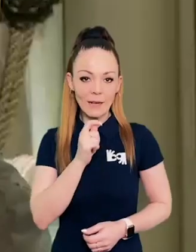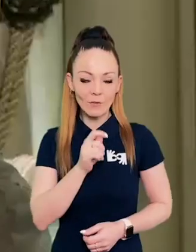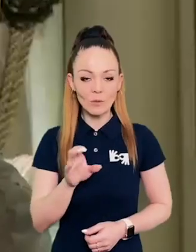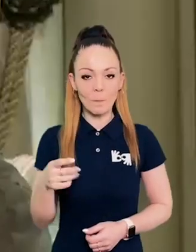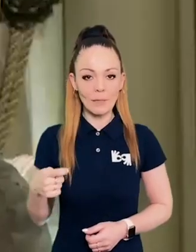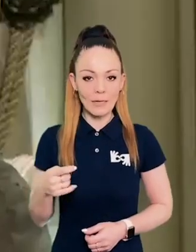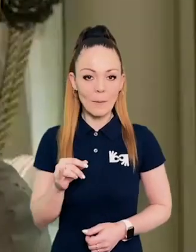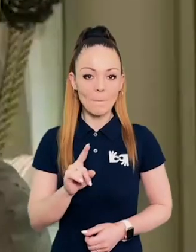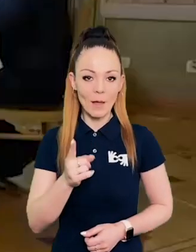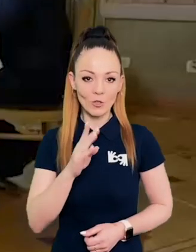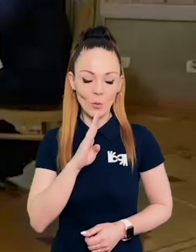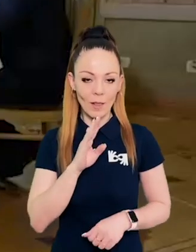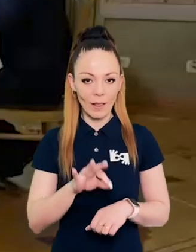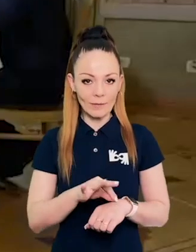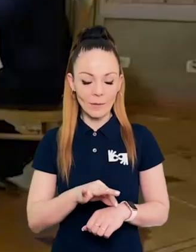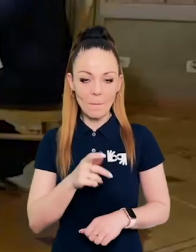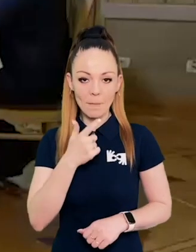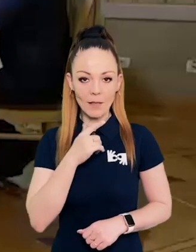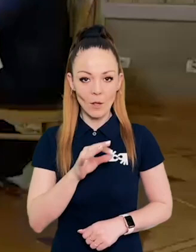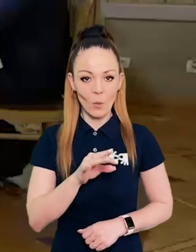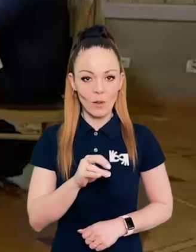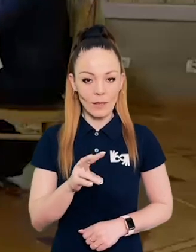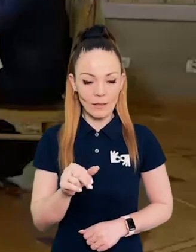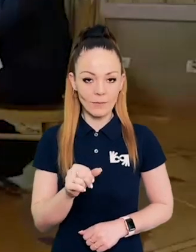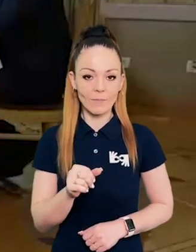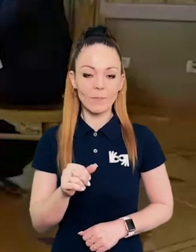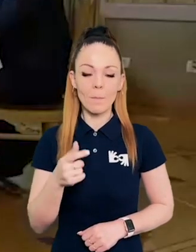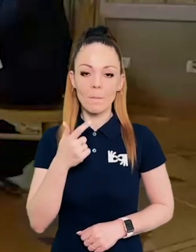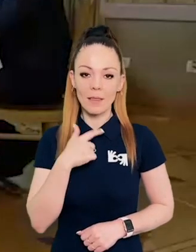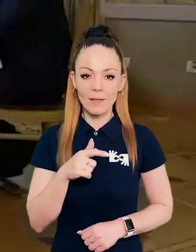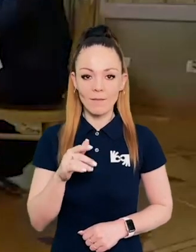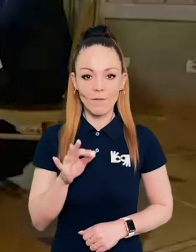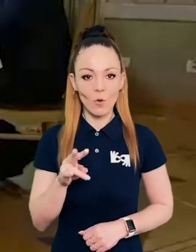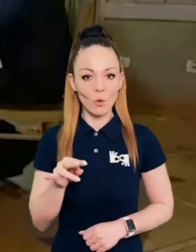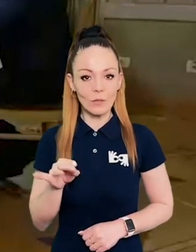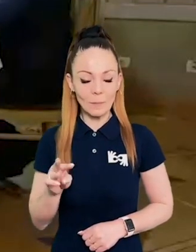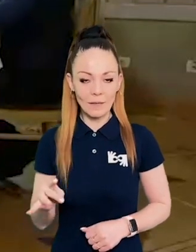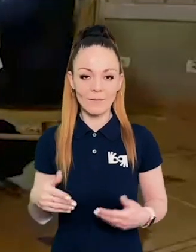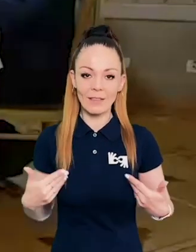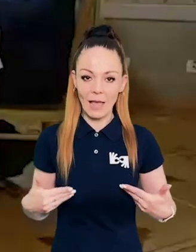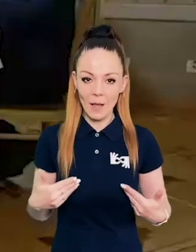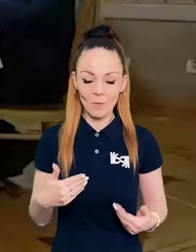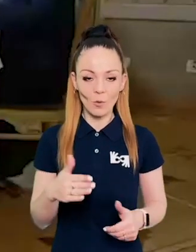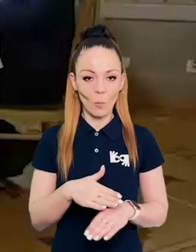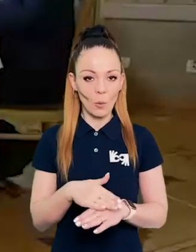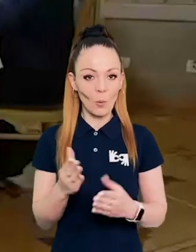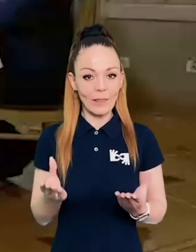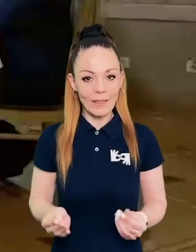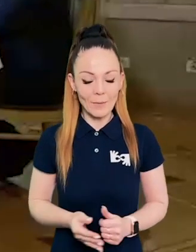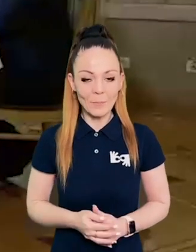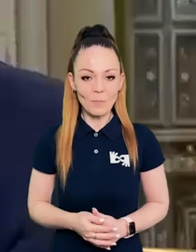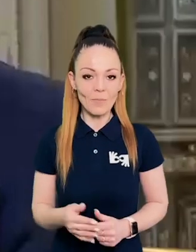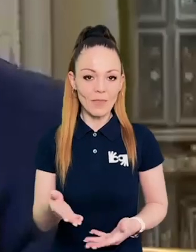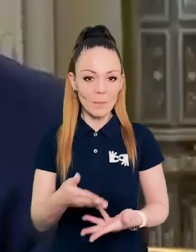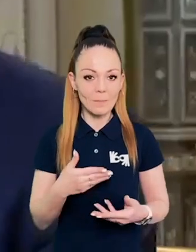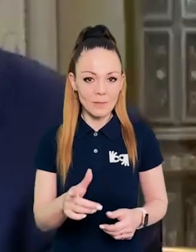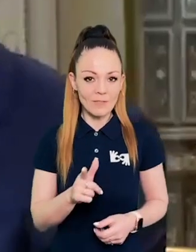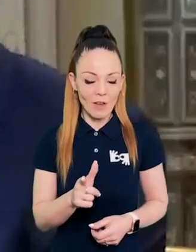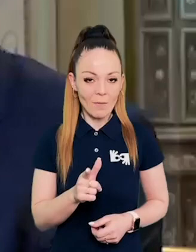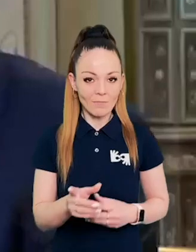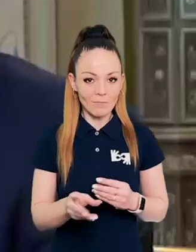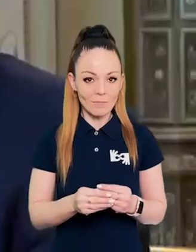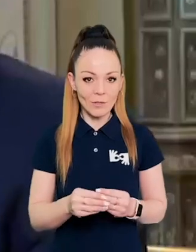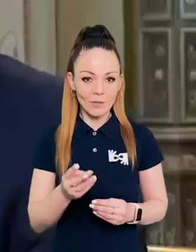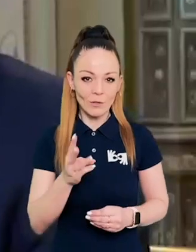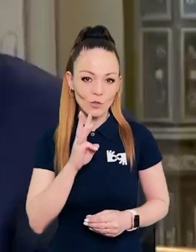з президентом і першою леді, пані Олено, пані Володимире, вітаємо. Вітаю. Доброго дня. Ми з вами трошечки більше,